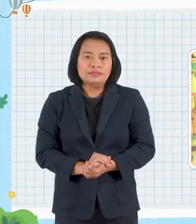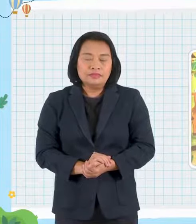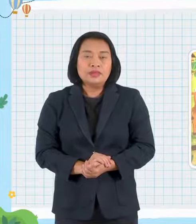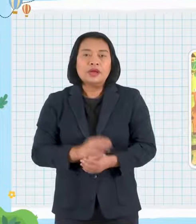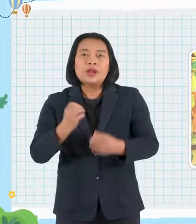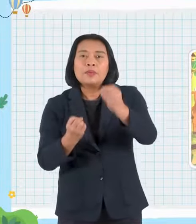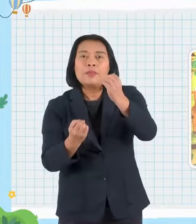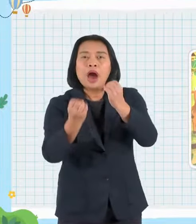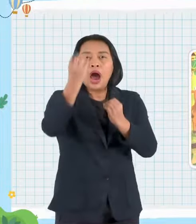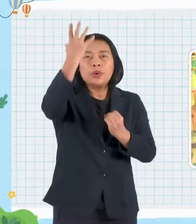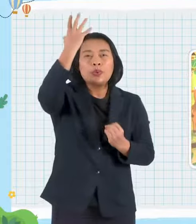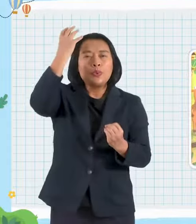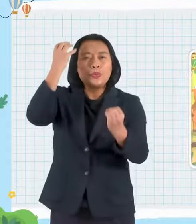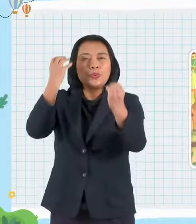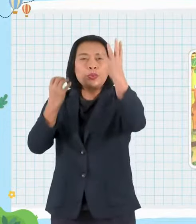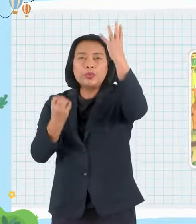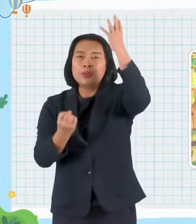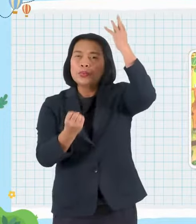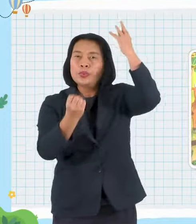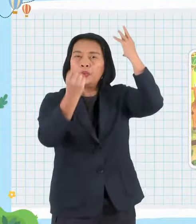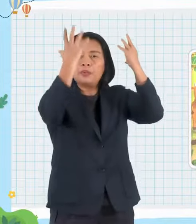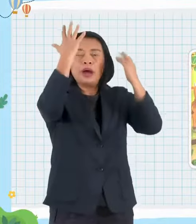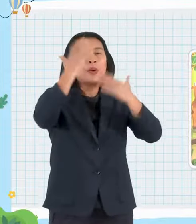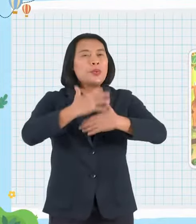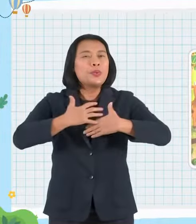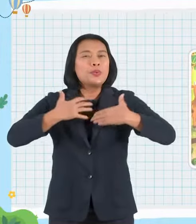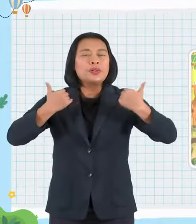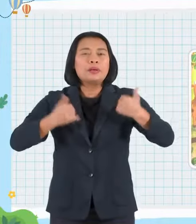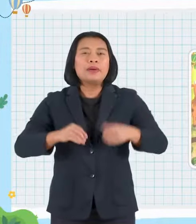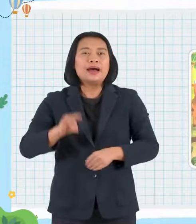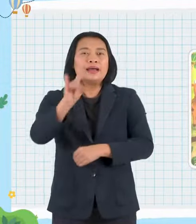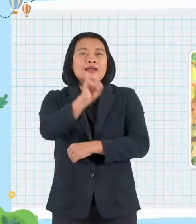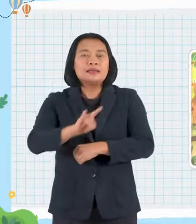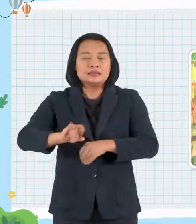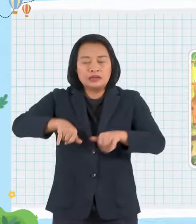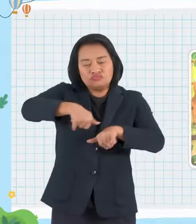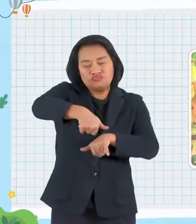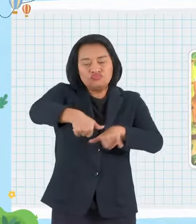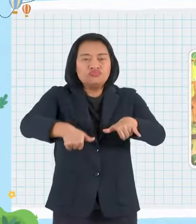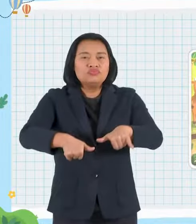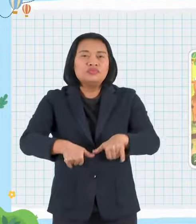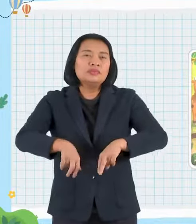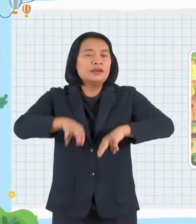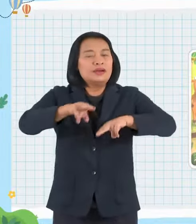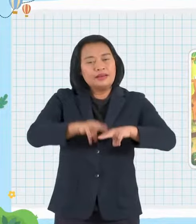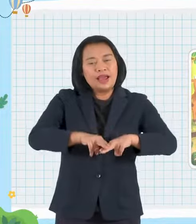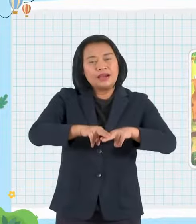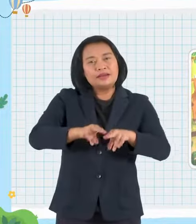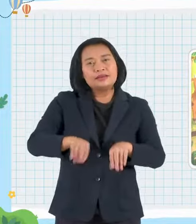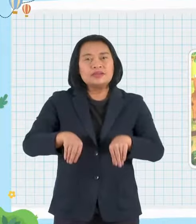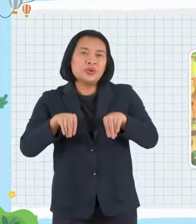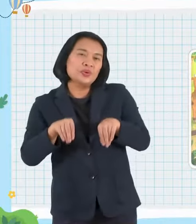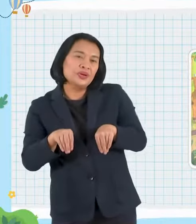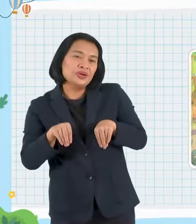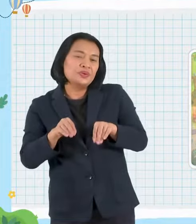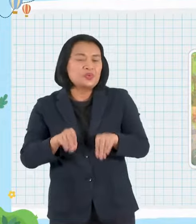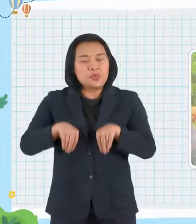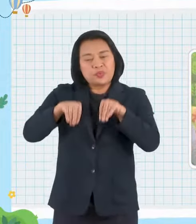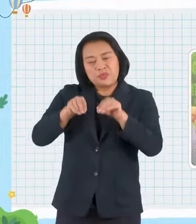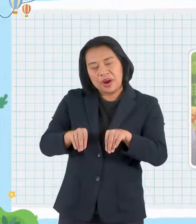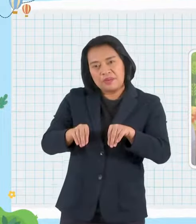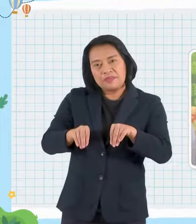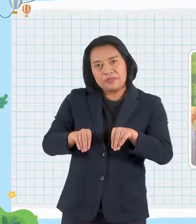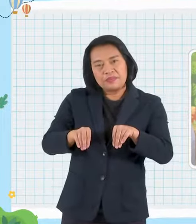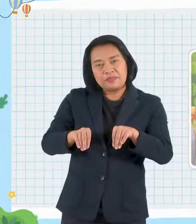ครั้งหนึ่งในป่าร่มรื่นหมู่สัตว์นั่งยืนโดดเดินอีอ๋อกัน